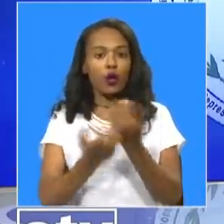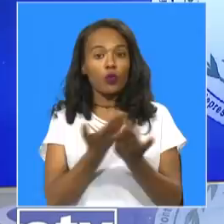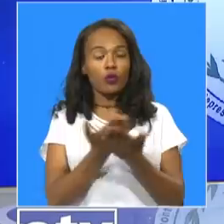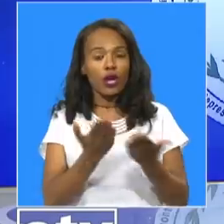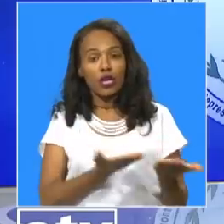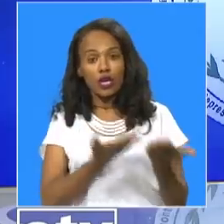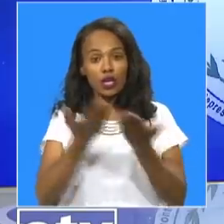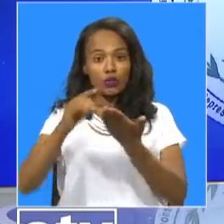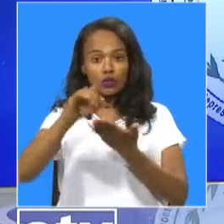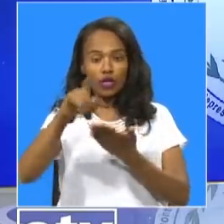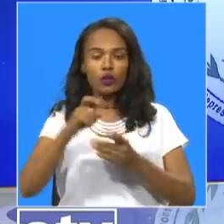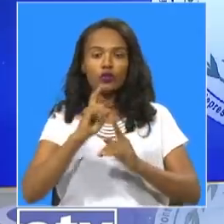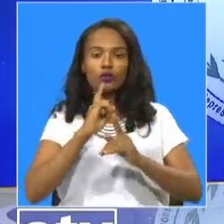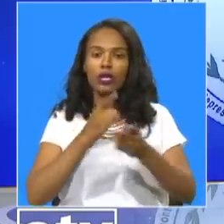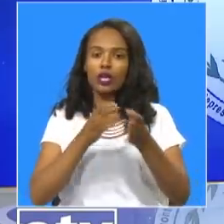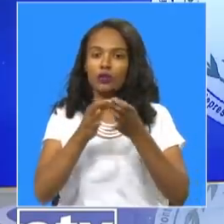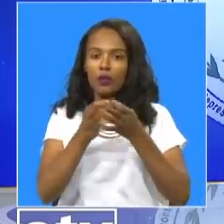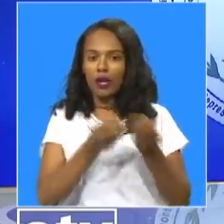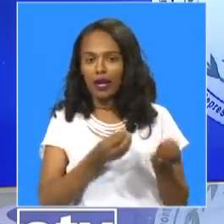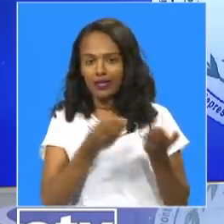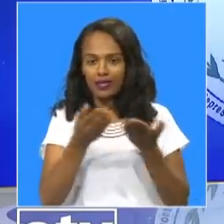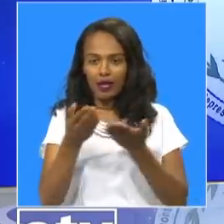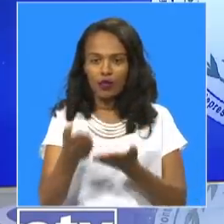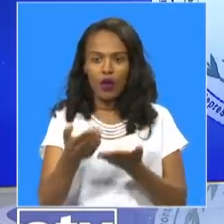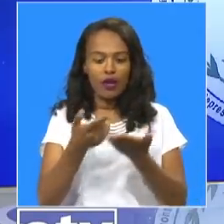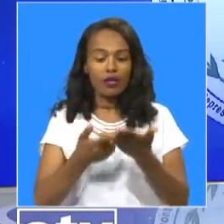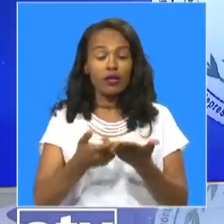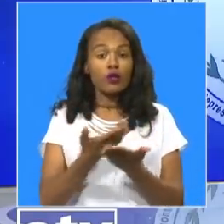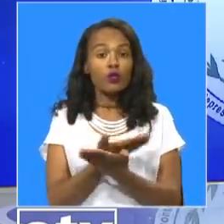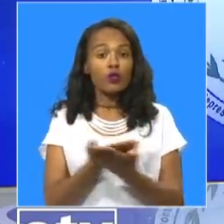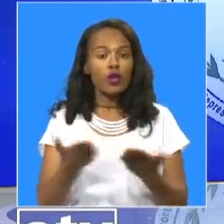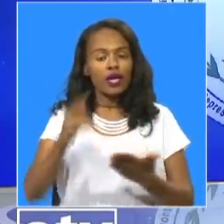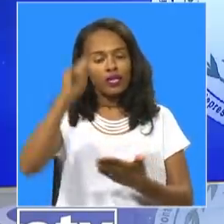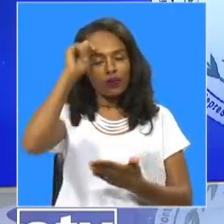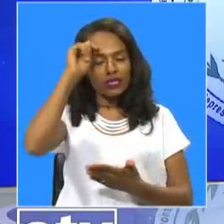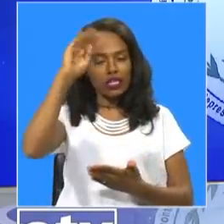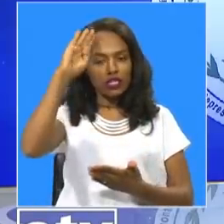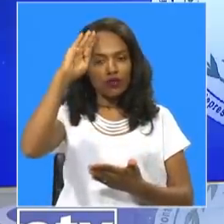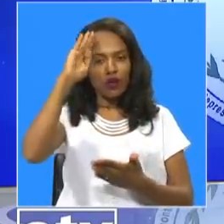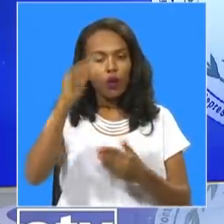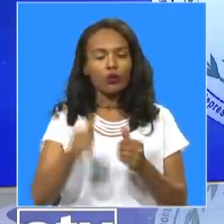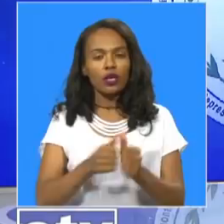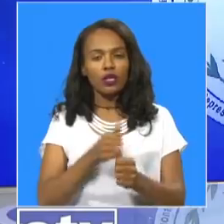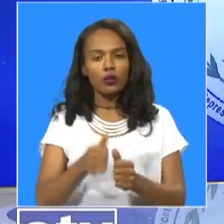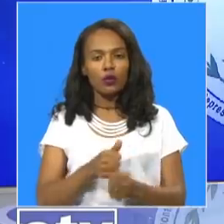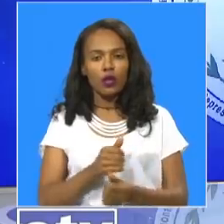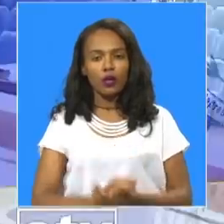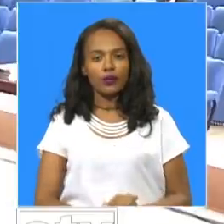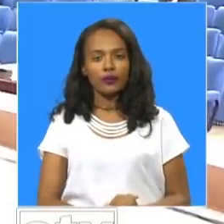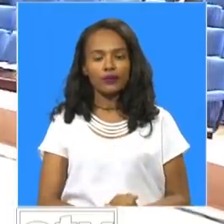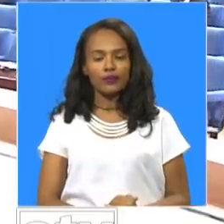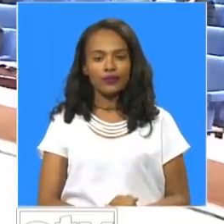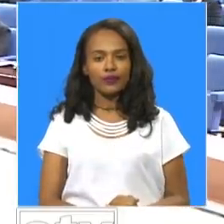ለቀረቡላቸው ጥያቄዎች ምላሽና ማብራሪያ ሰጥተዋል። ይህንን ርዕሰ ጉዳይ ተመስገን ሽፈራው ተከታትሎታል።